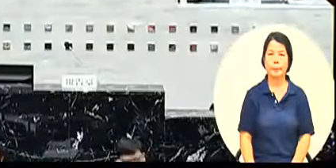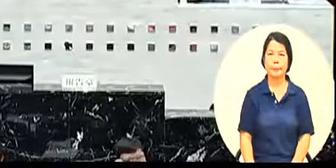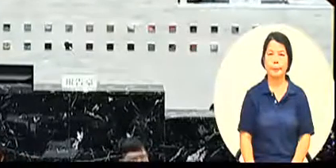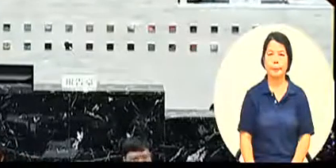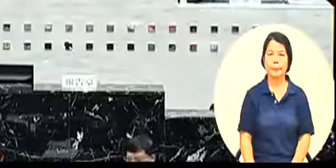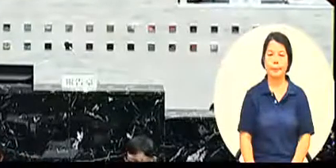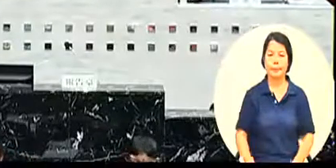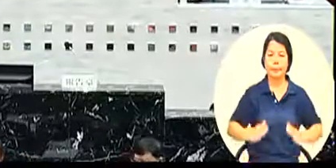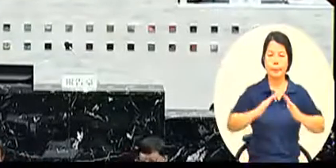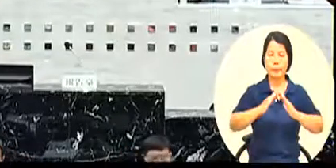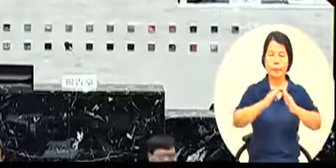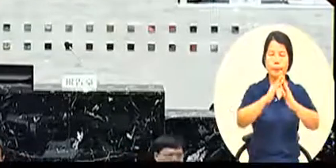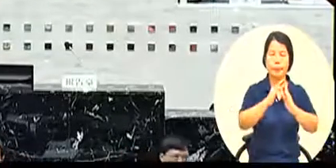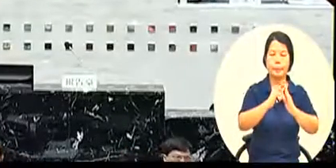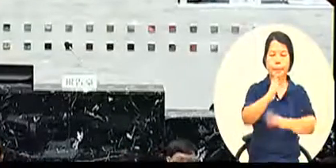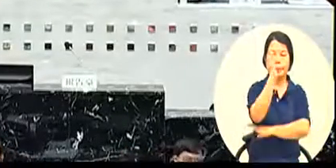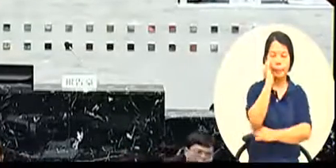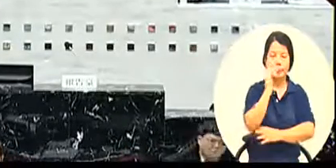市府提案。